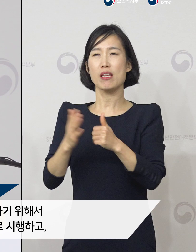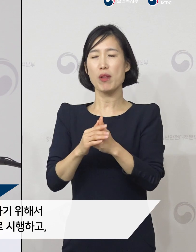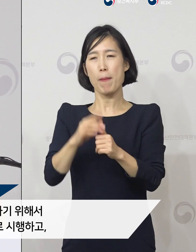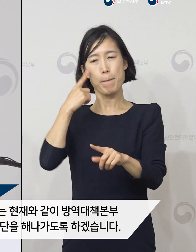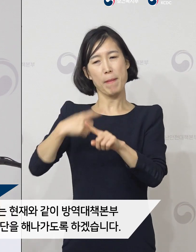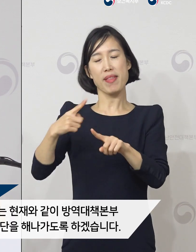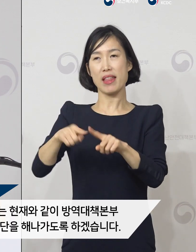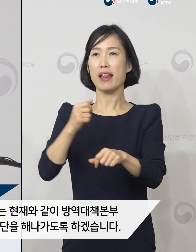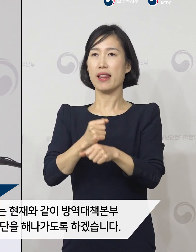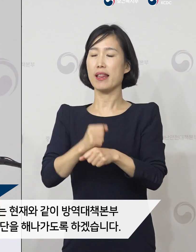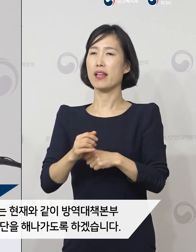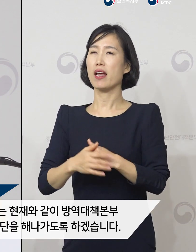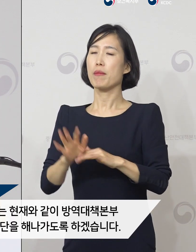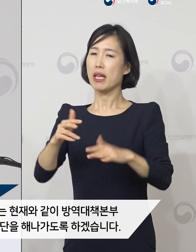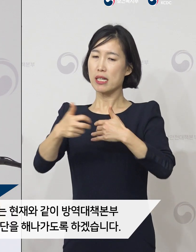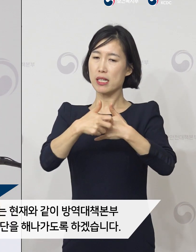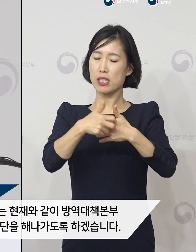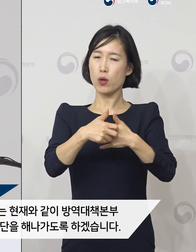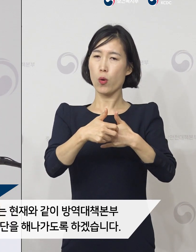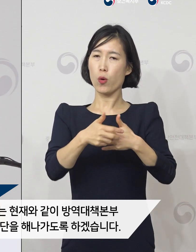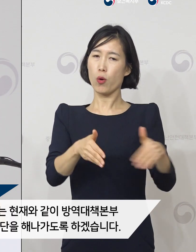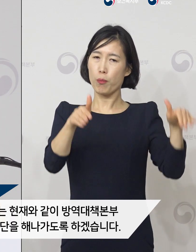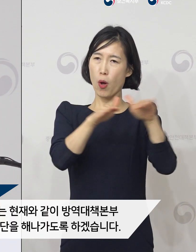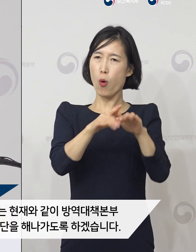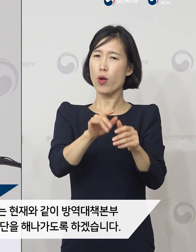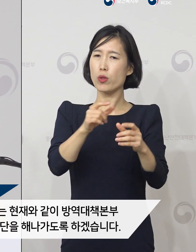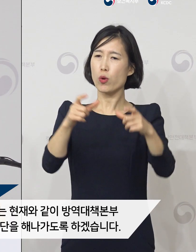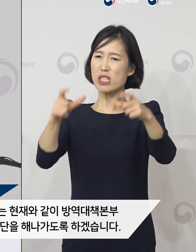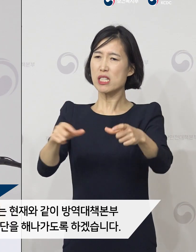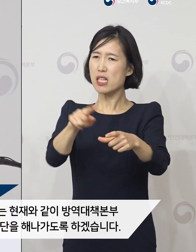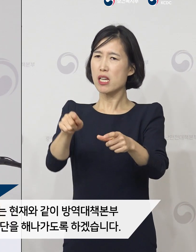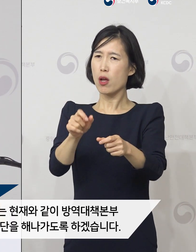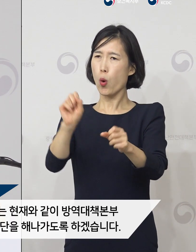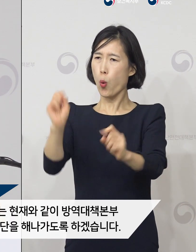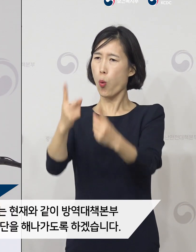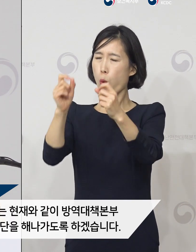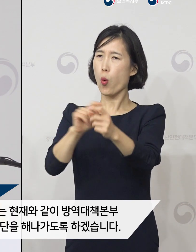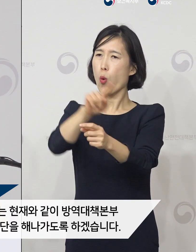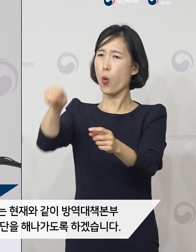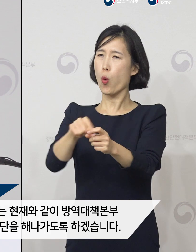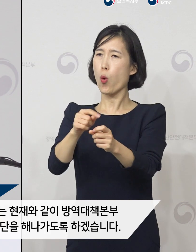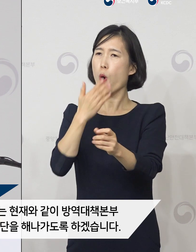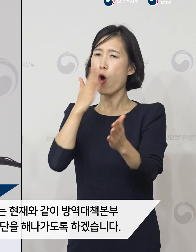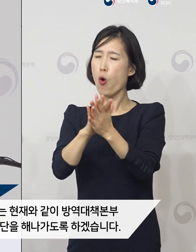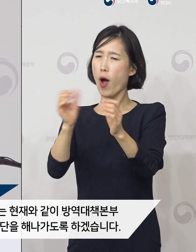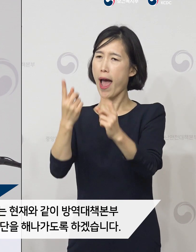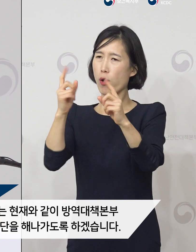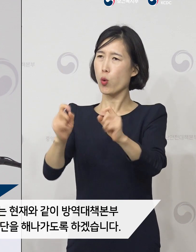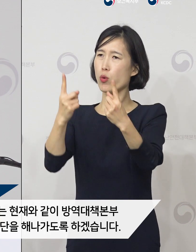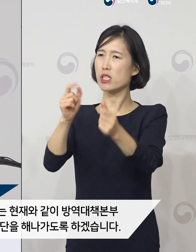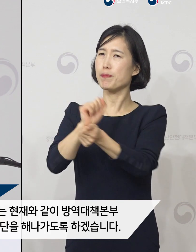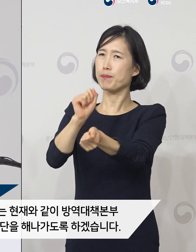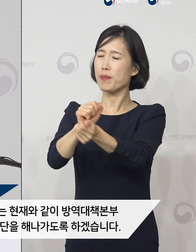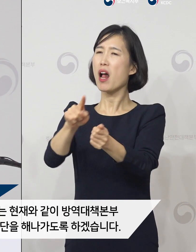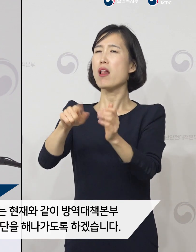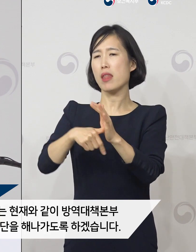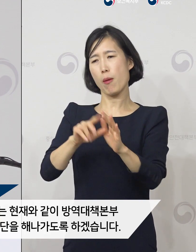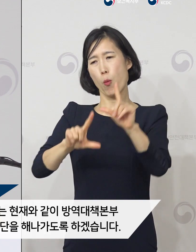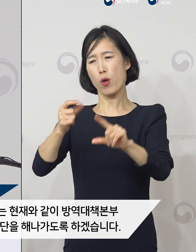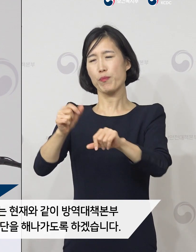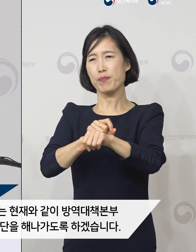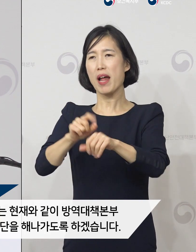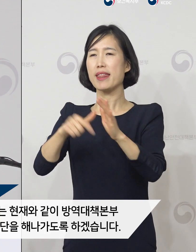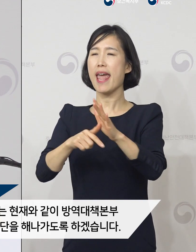시행하고 의료기관이나 집단시설들의 유행 발생 경우에는 현재와 같이 방역대책본부